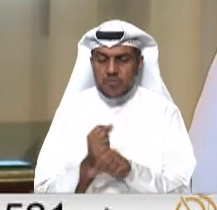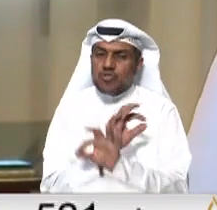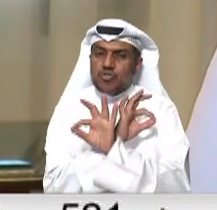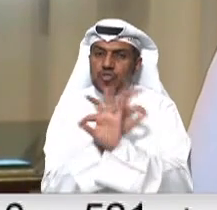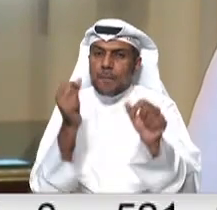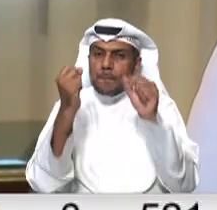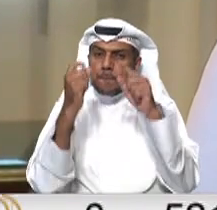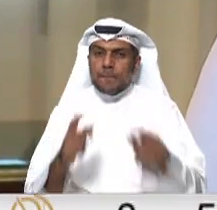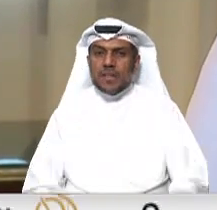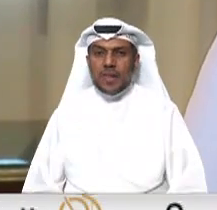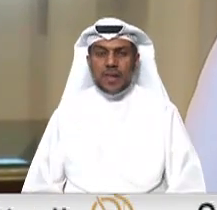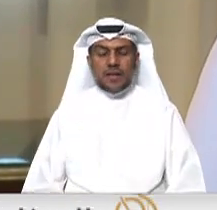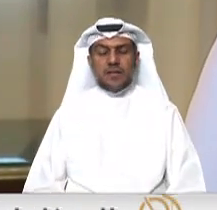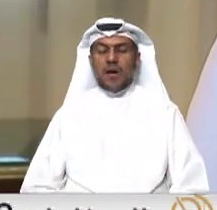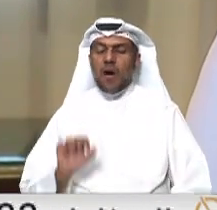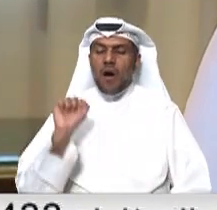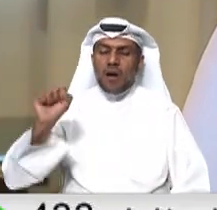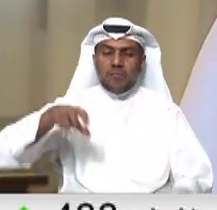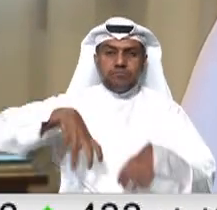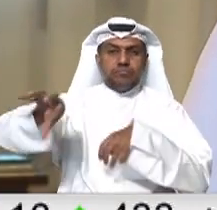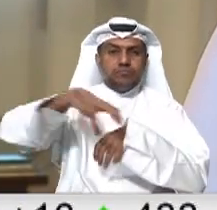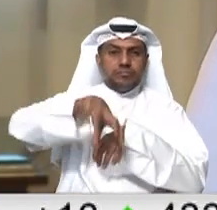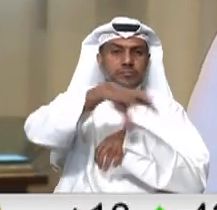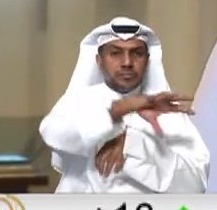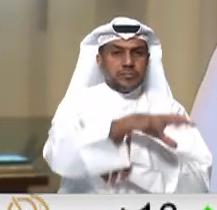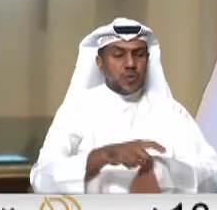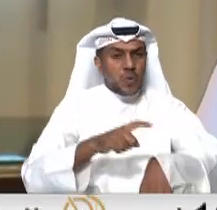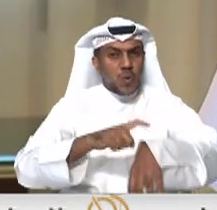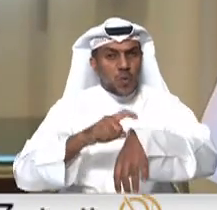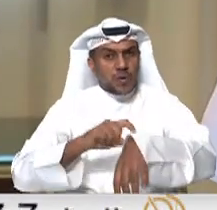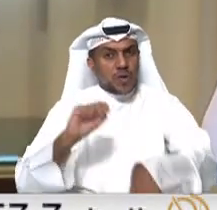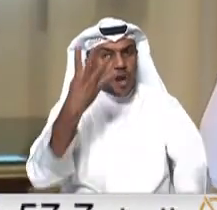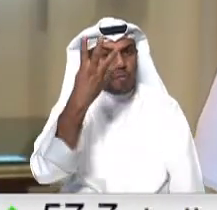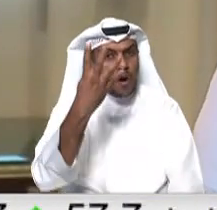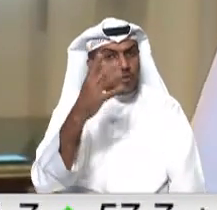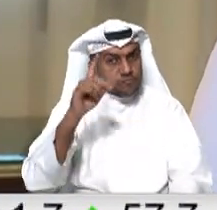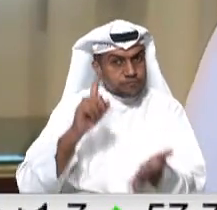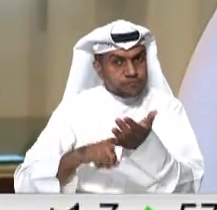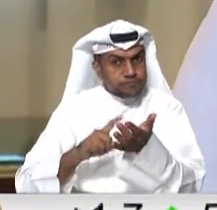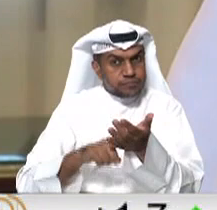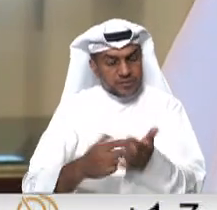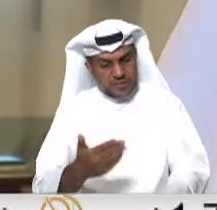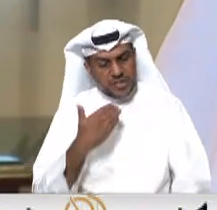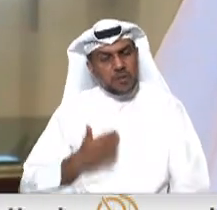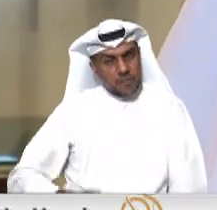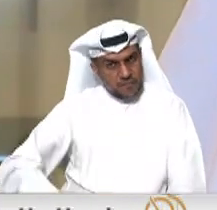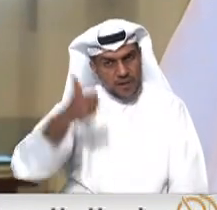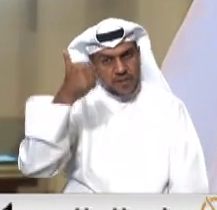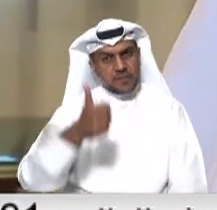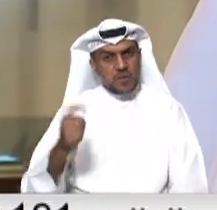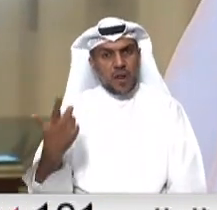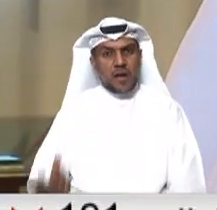في إيصال التيار لقسائم المواطنين قبل موعدها التعاقدي ب4 أشهر. الآن